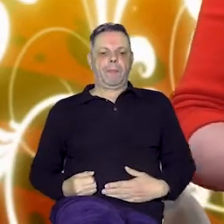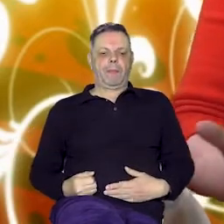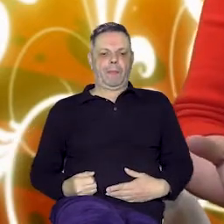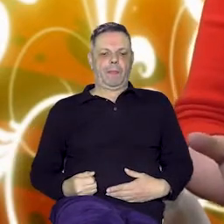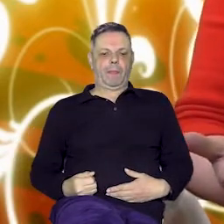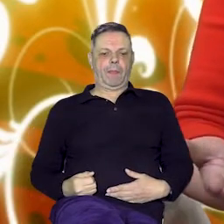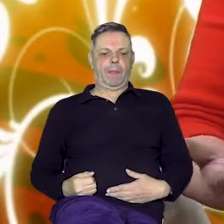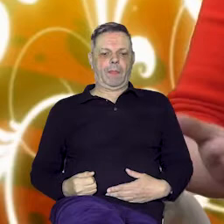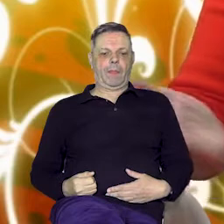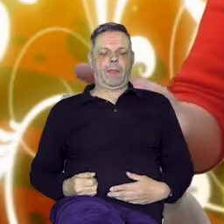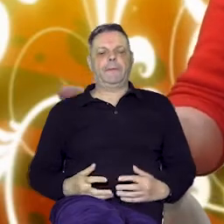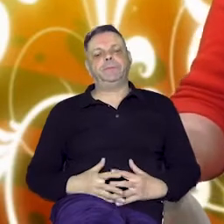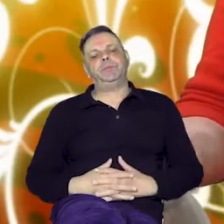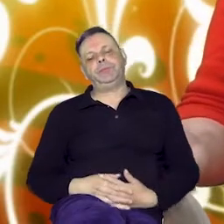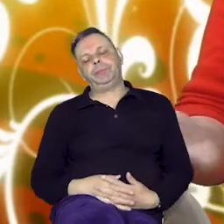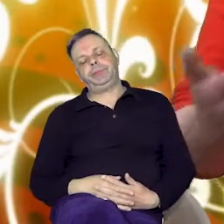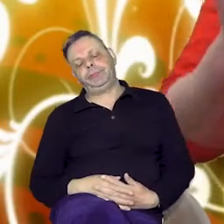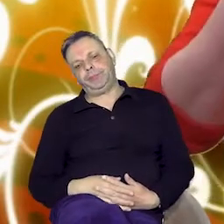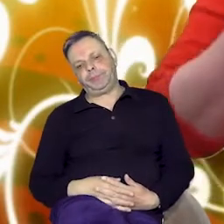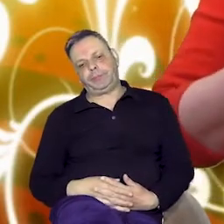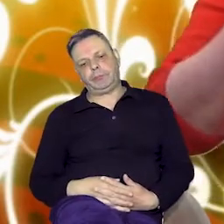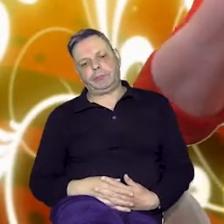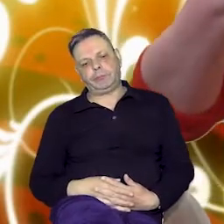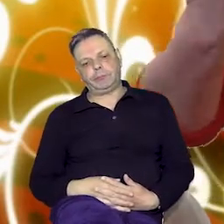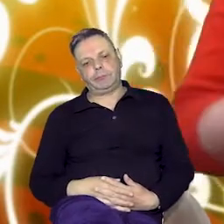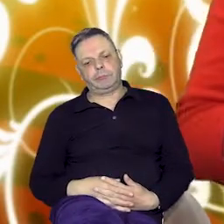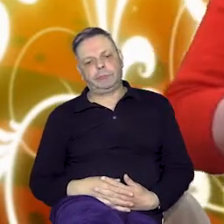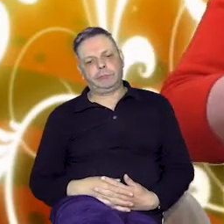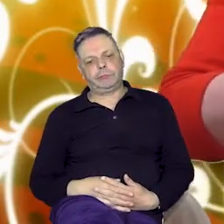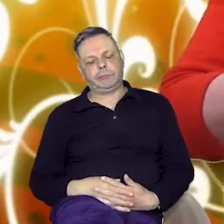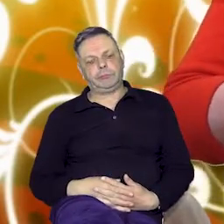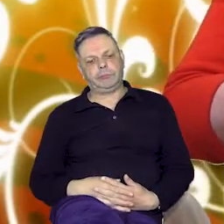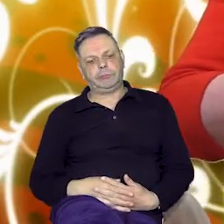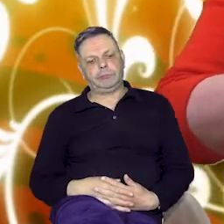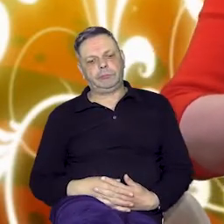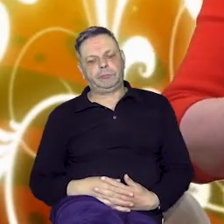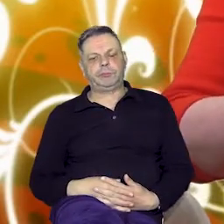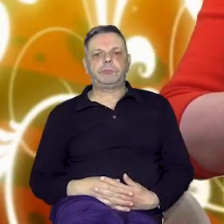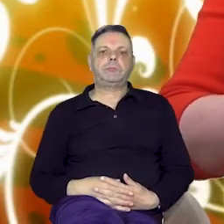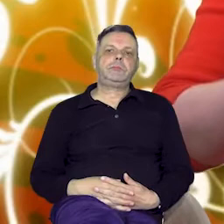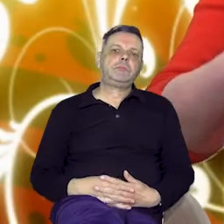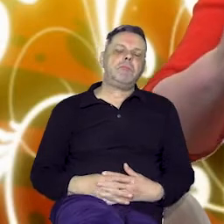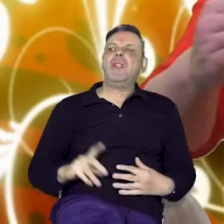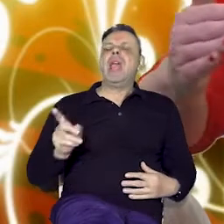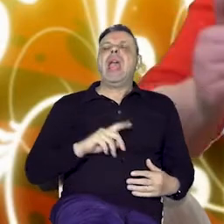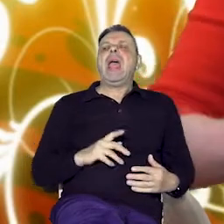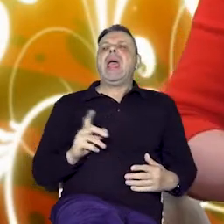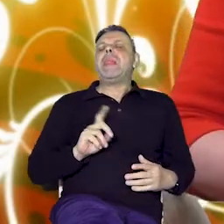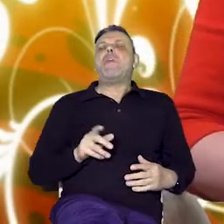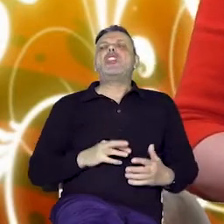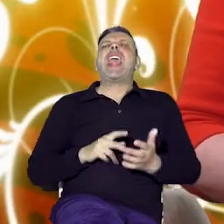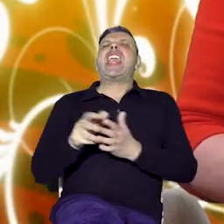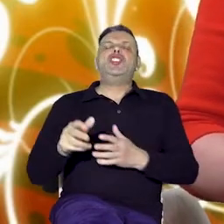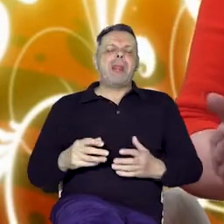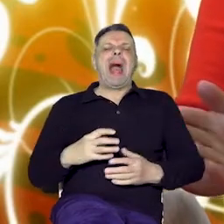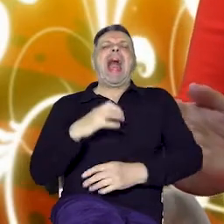ne možete otići na fizikalnu terapiju. Koji nose tu kralješnicu. Vratne, sve. A ne otići na fizikalnu, na nekoliko